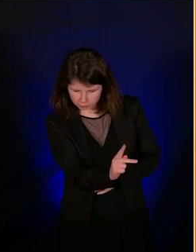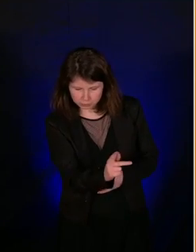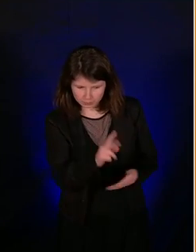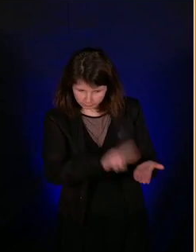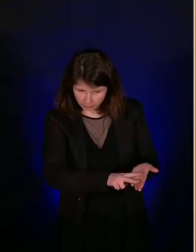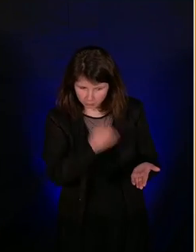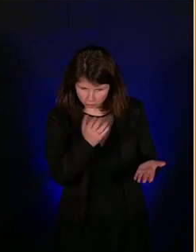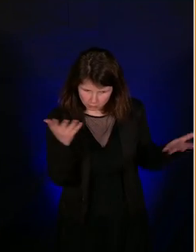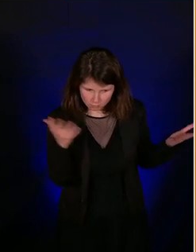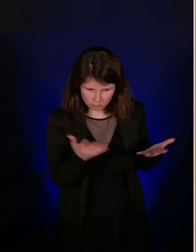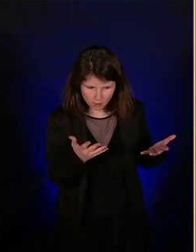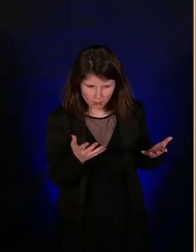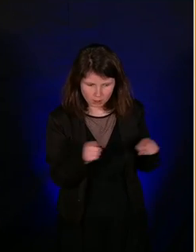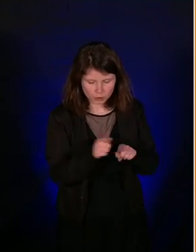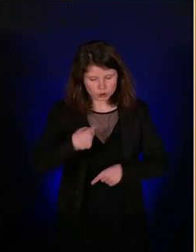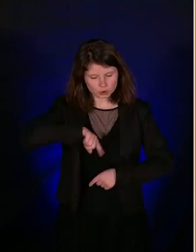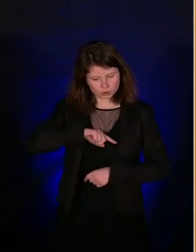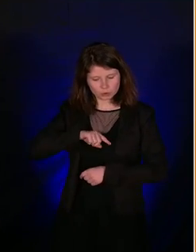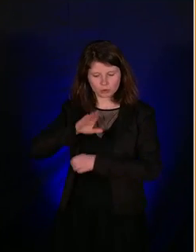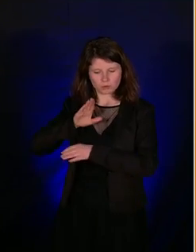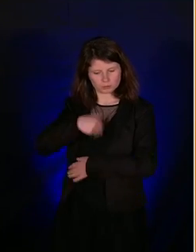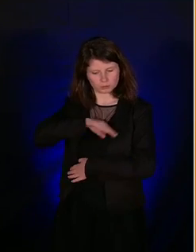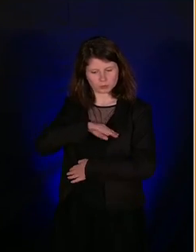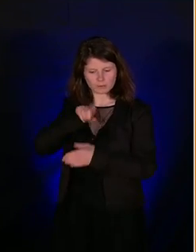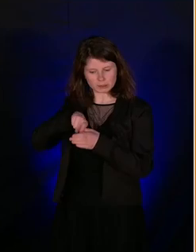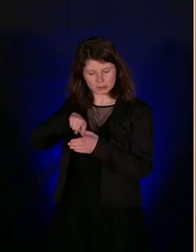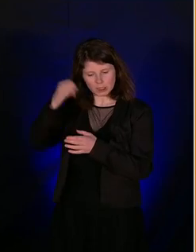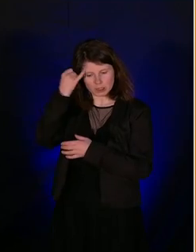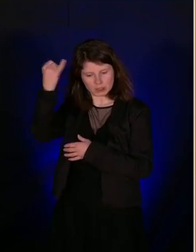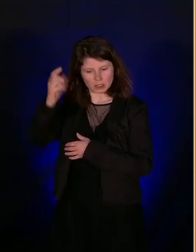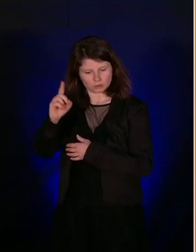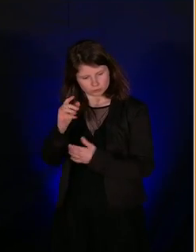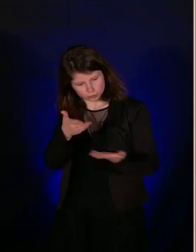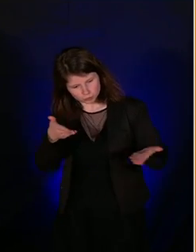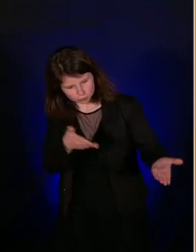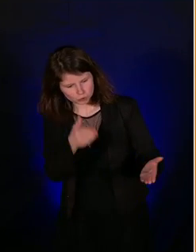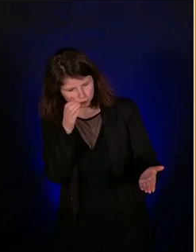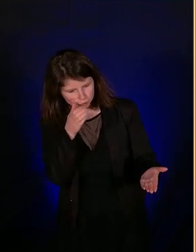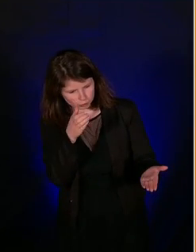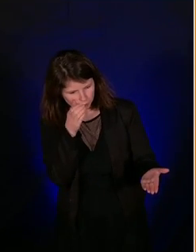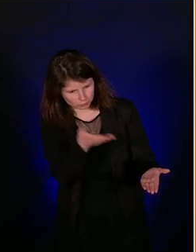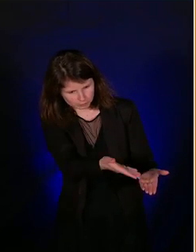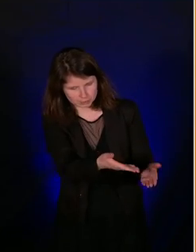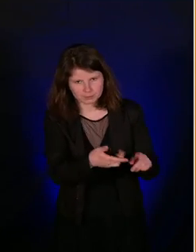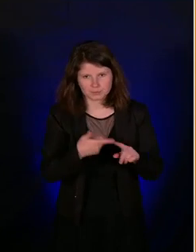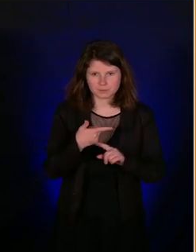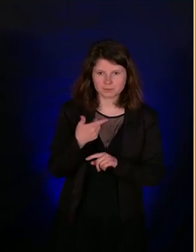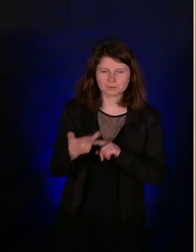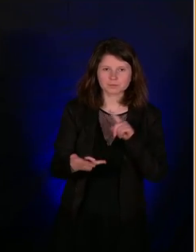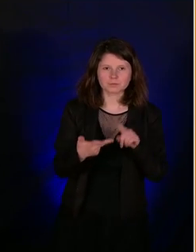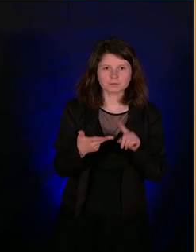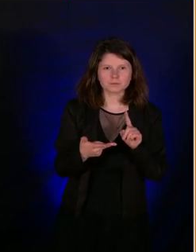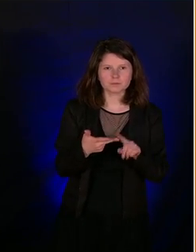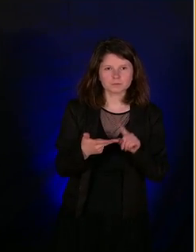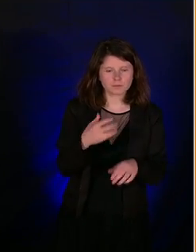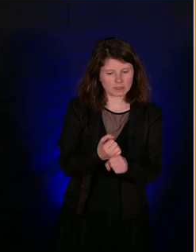présupposés de responsables syndicaux de construire ensemble les forces de la les formes de la mobilisation et troisièmement